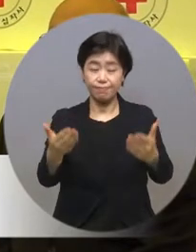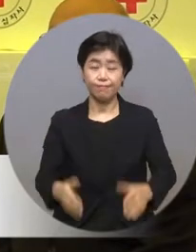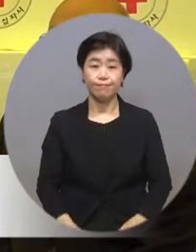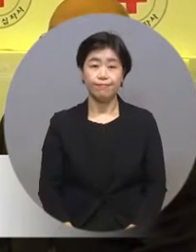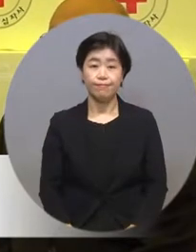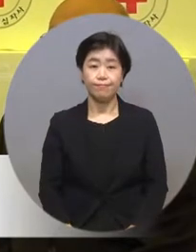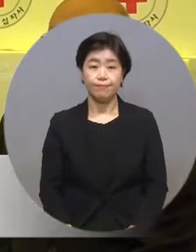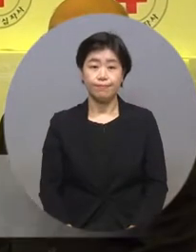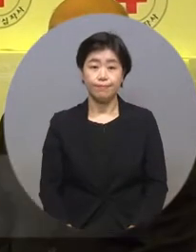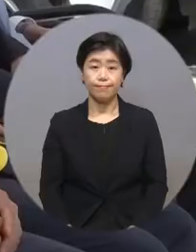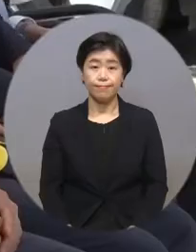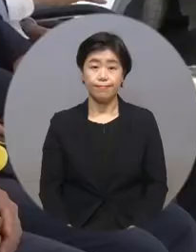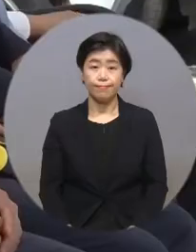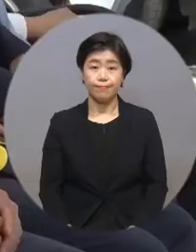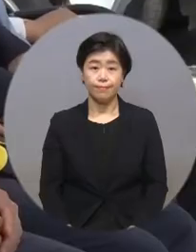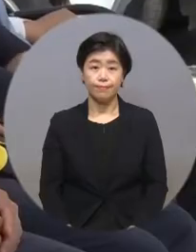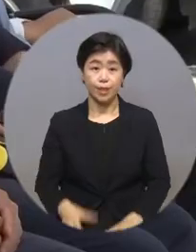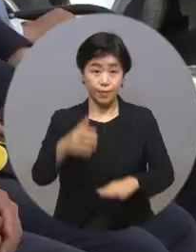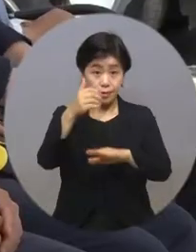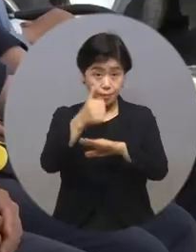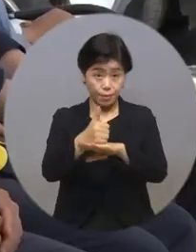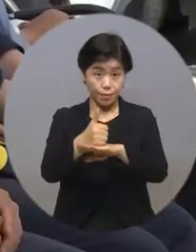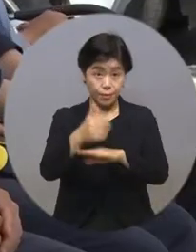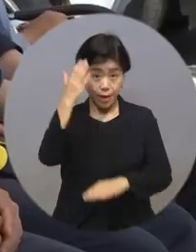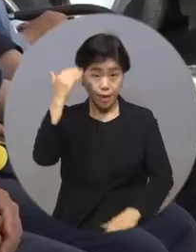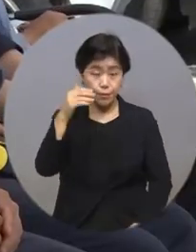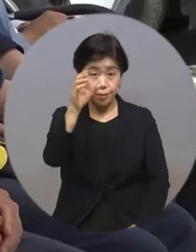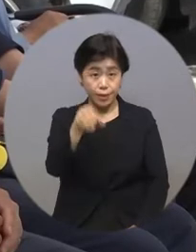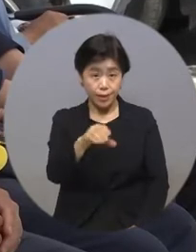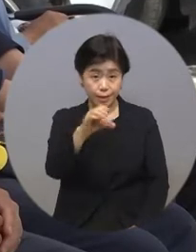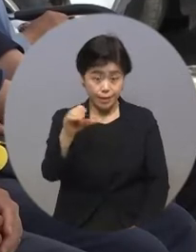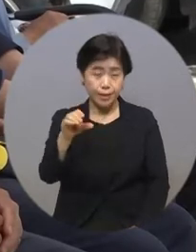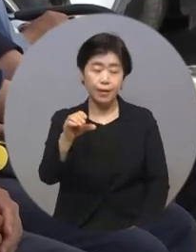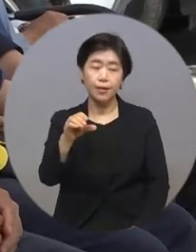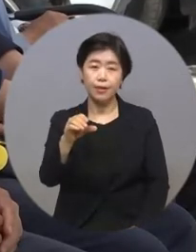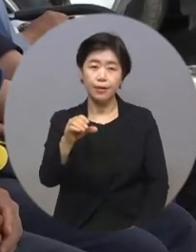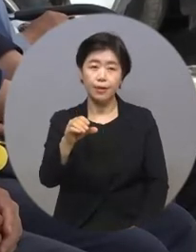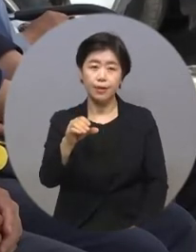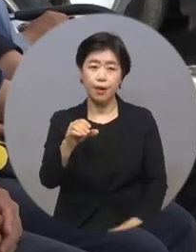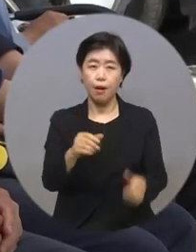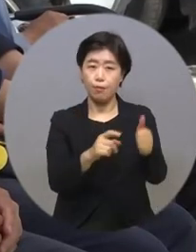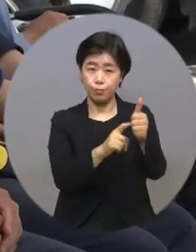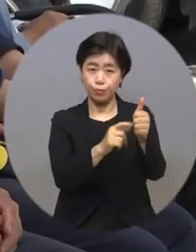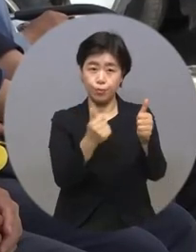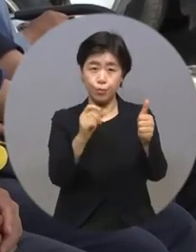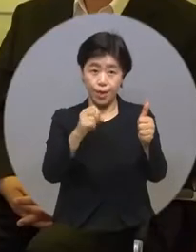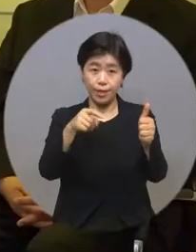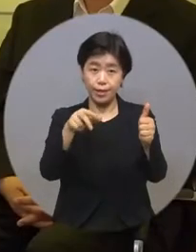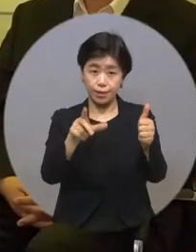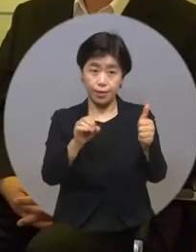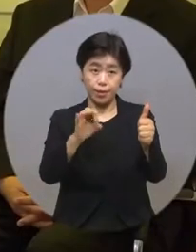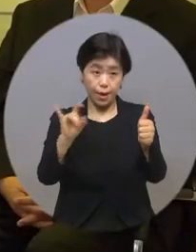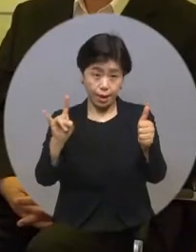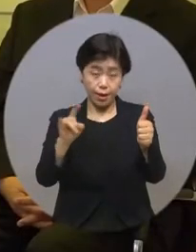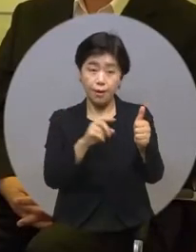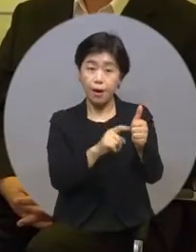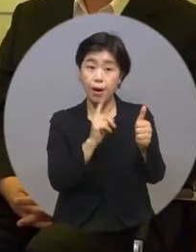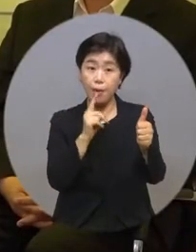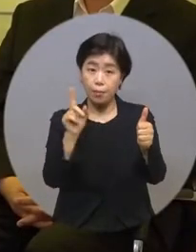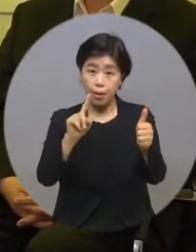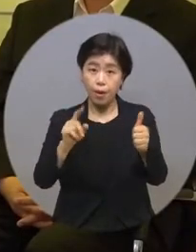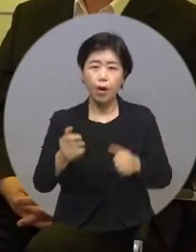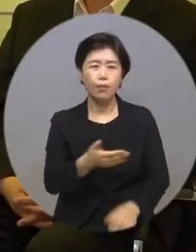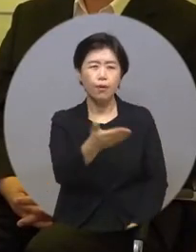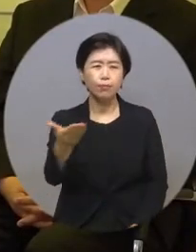드립니다. 오늘 마지막으로 대한적십자사 홍성지구협의회 황정혜 회장은 봉사원들에게 감사하며